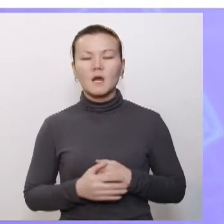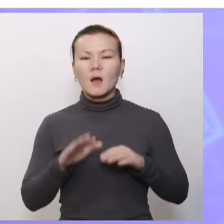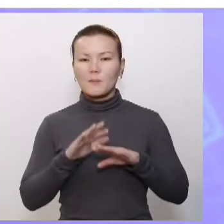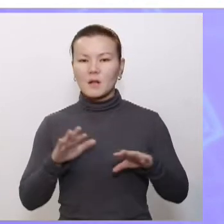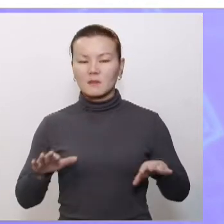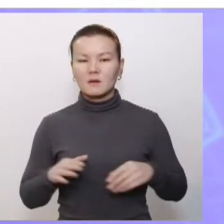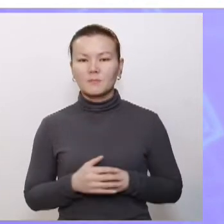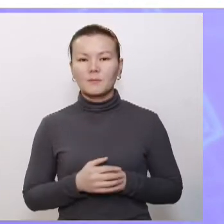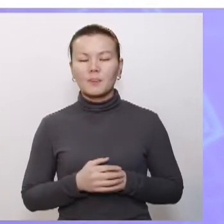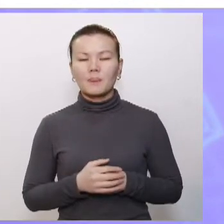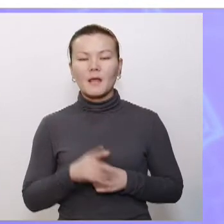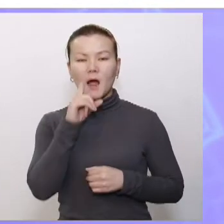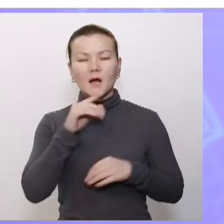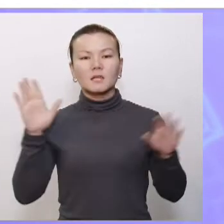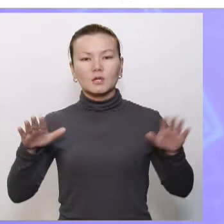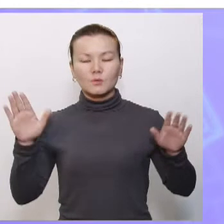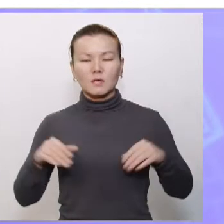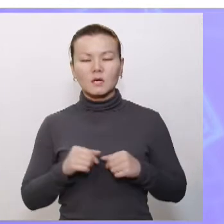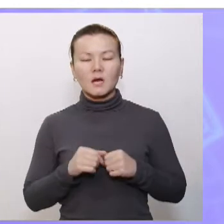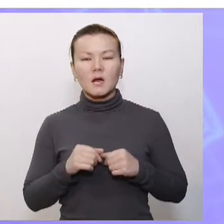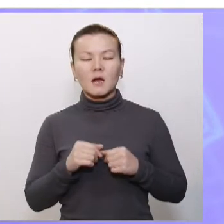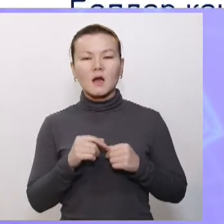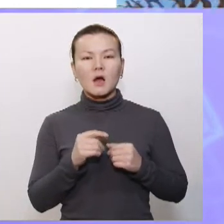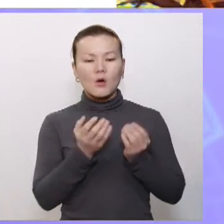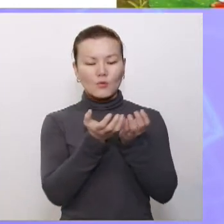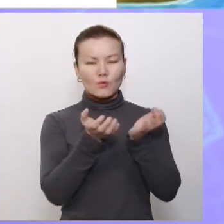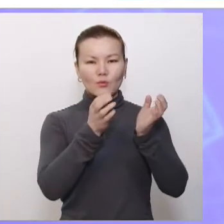Балдар канаттууларга уя жасашты.